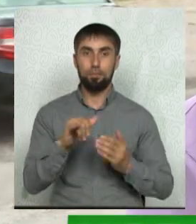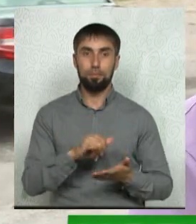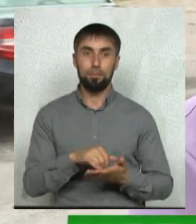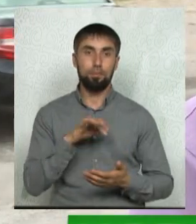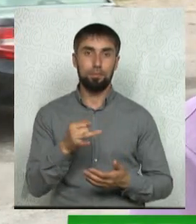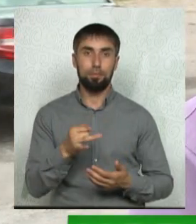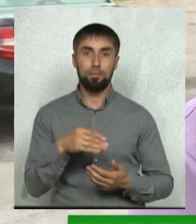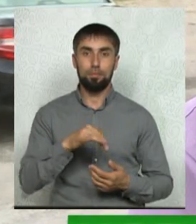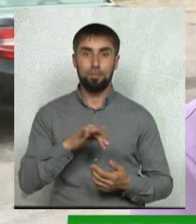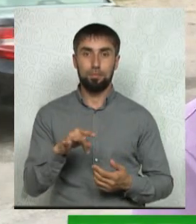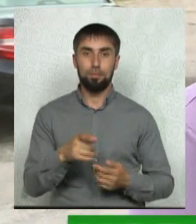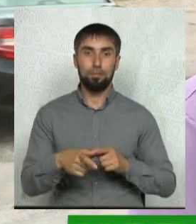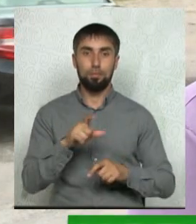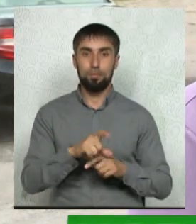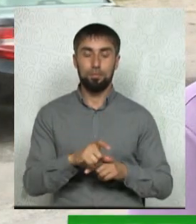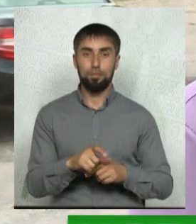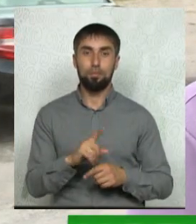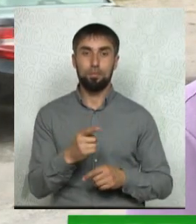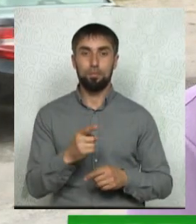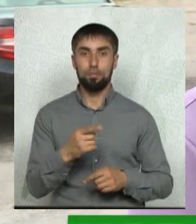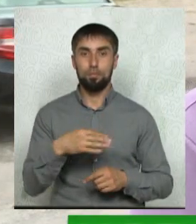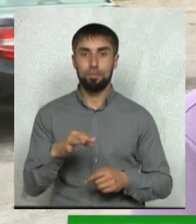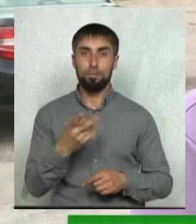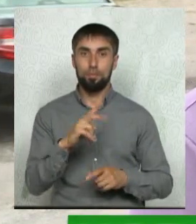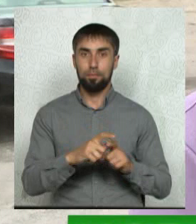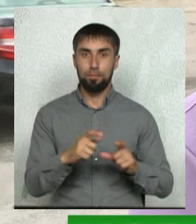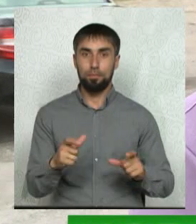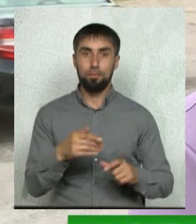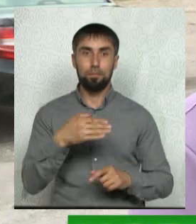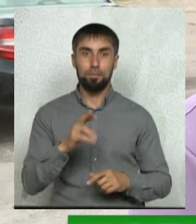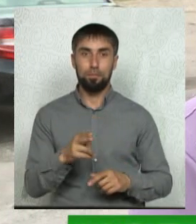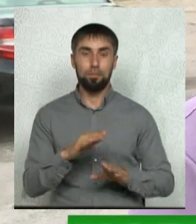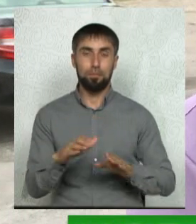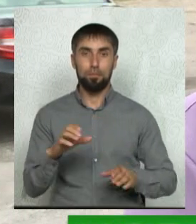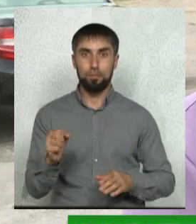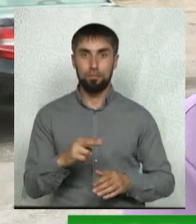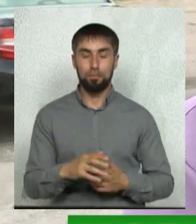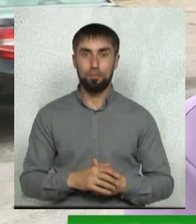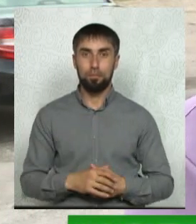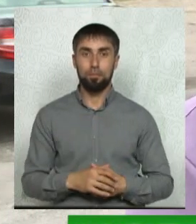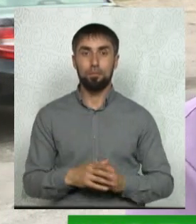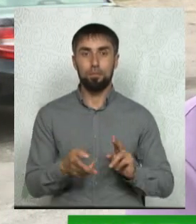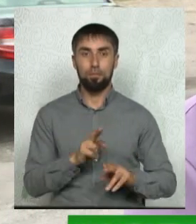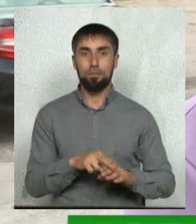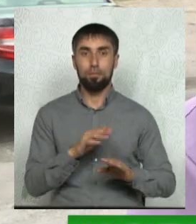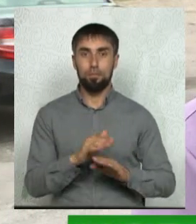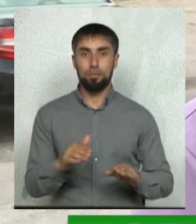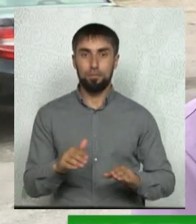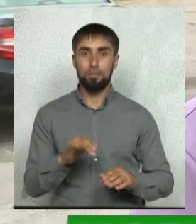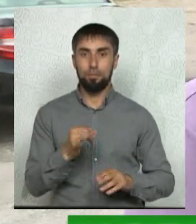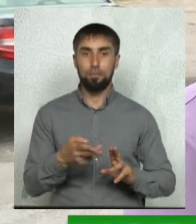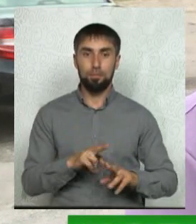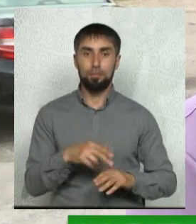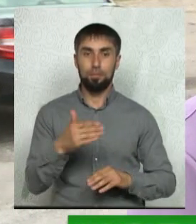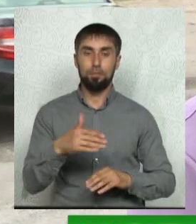и тротуары. Очень вот почему? Потому что две школы, ФОК, детский сад, это дети. И поэтому